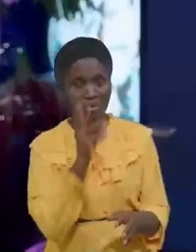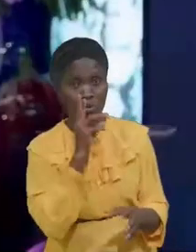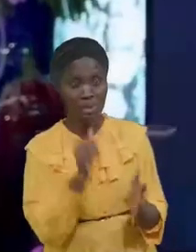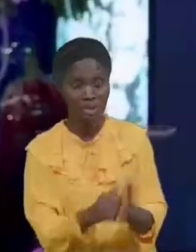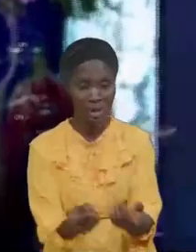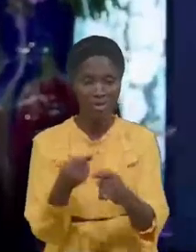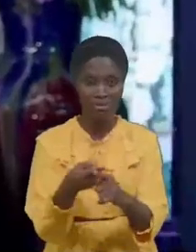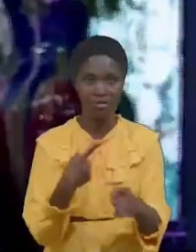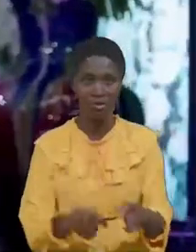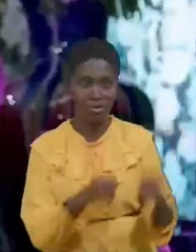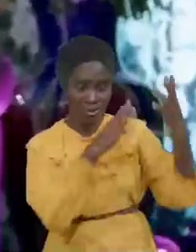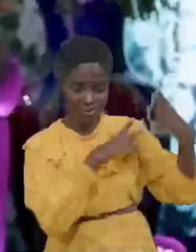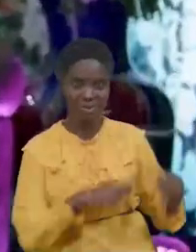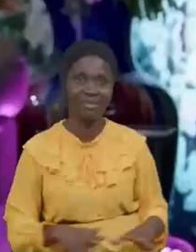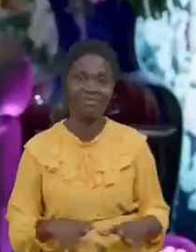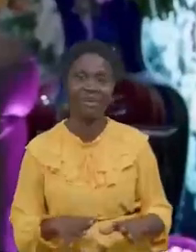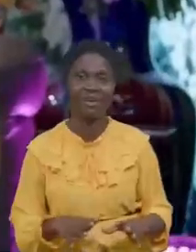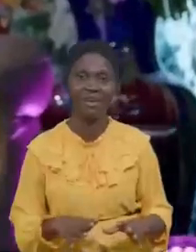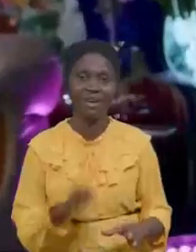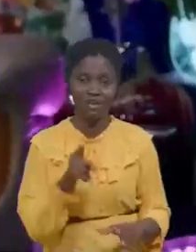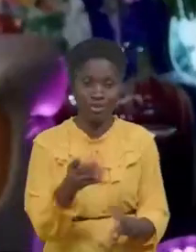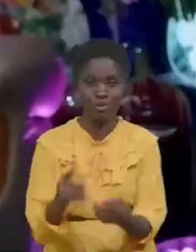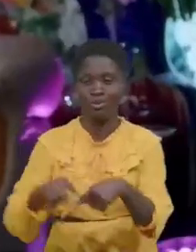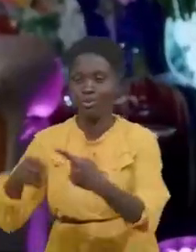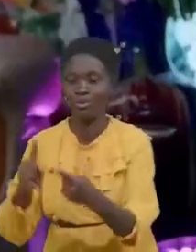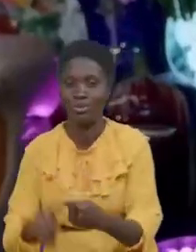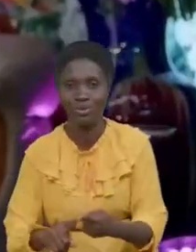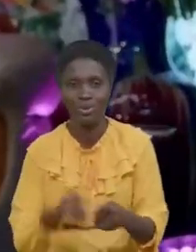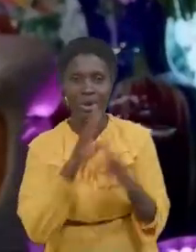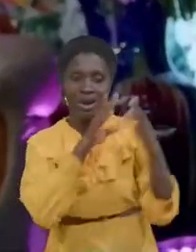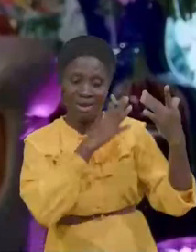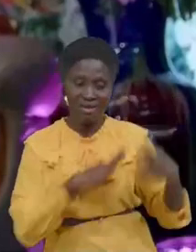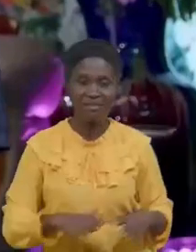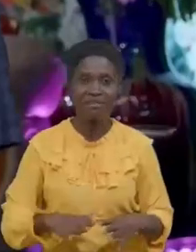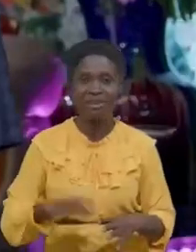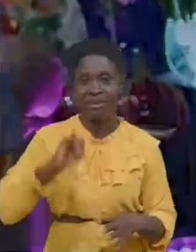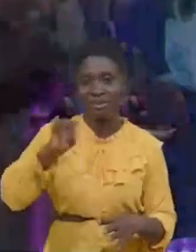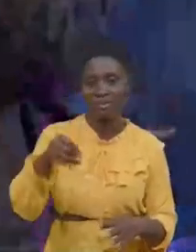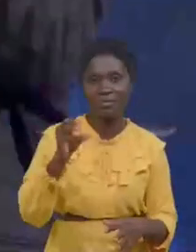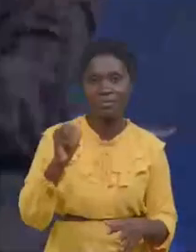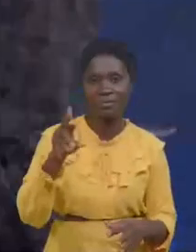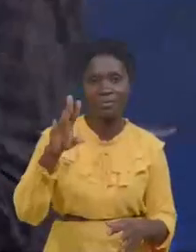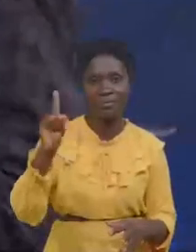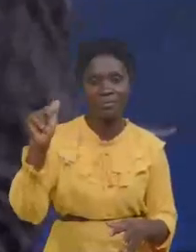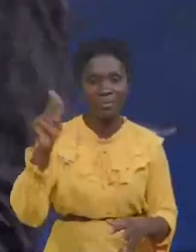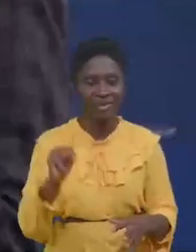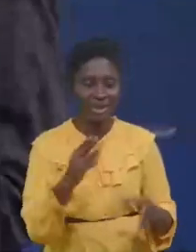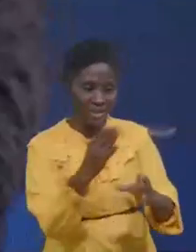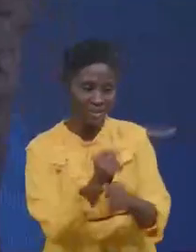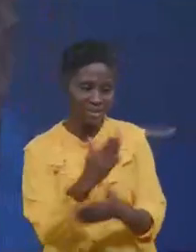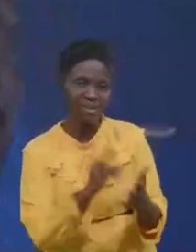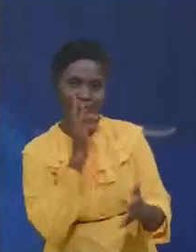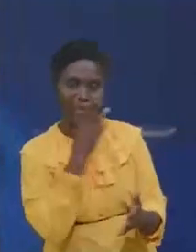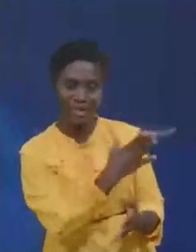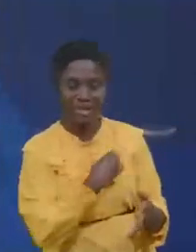l'eau du fleuve. Vous voulez aller au fleuve Jourdain pour prendre de l'eau et vous baigner. Demandez à